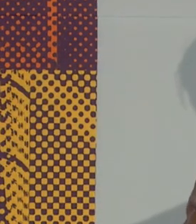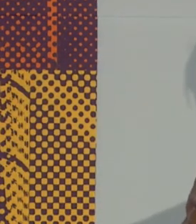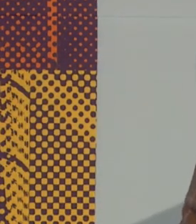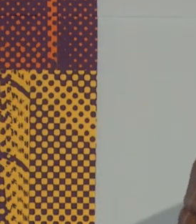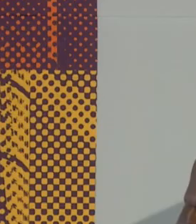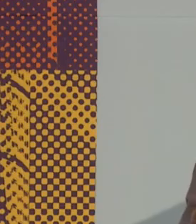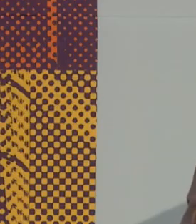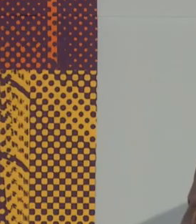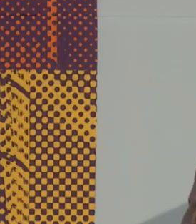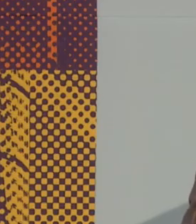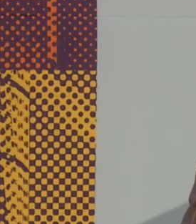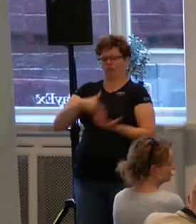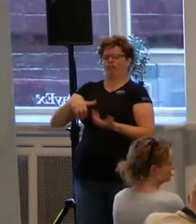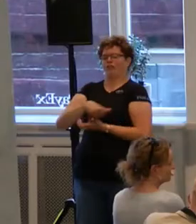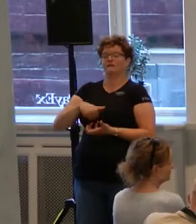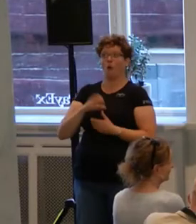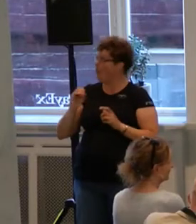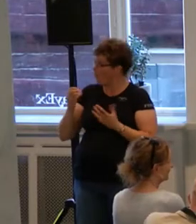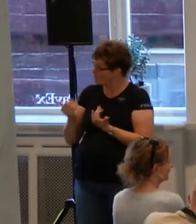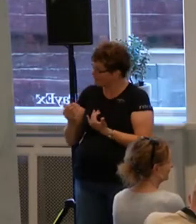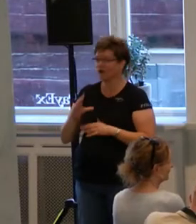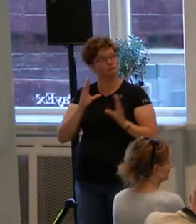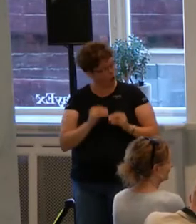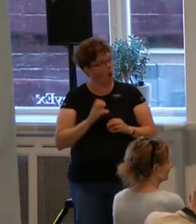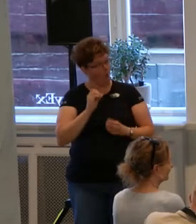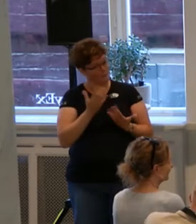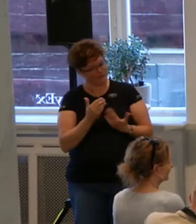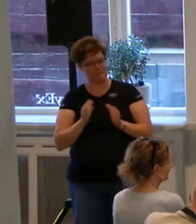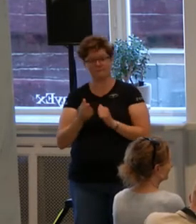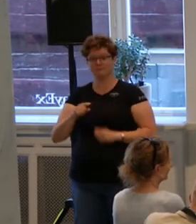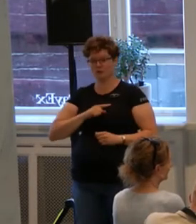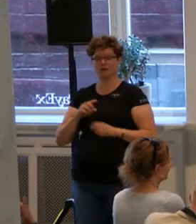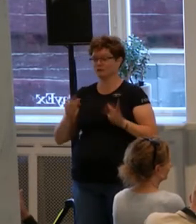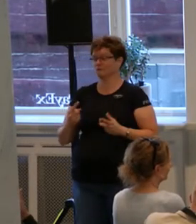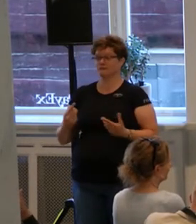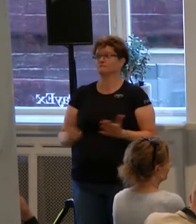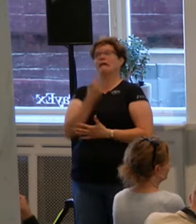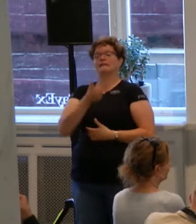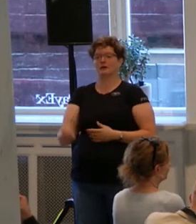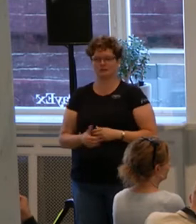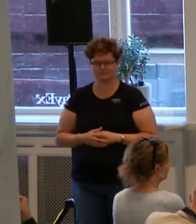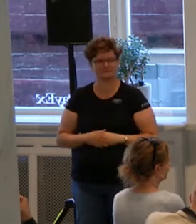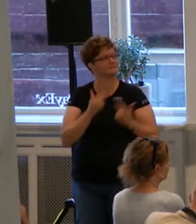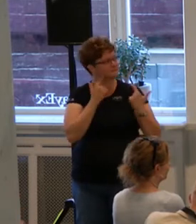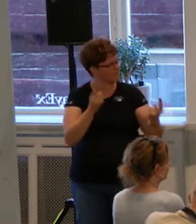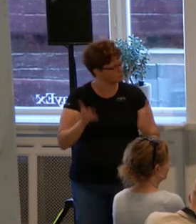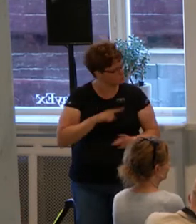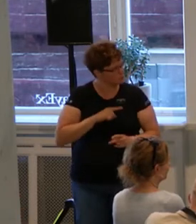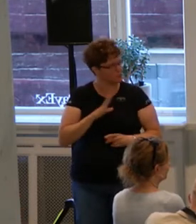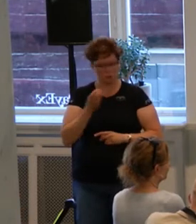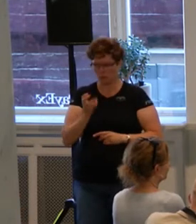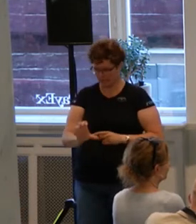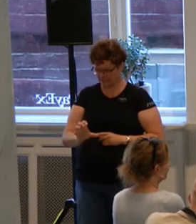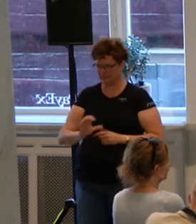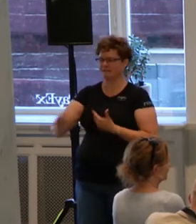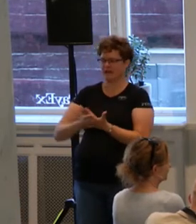då. Oväntat. Det är väldigt oväntat, men det är ganska mycket som är oväntat. Så att, ja. Tack så länge, Jonas Nygren,